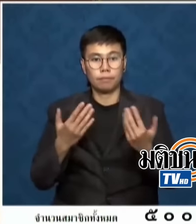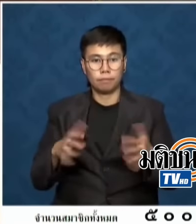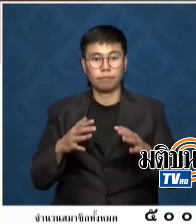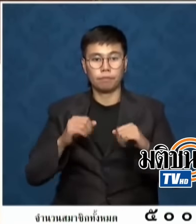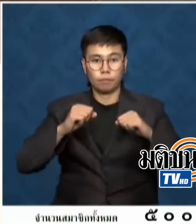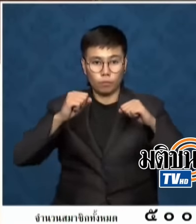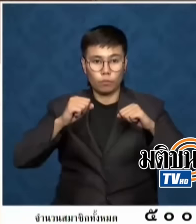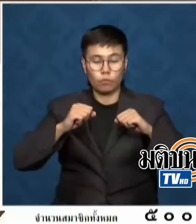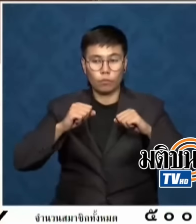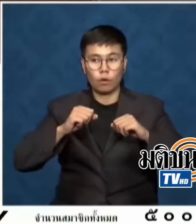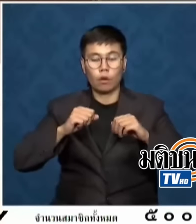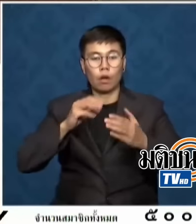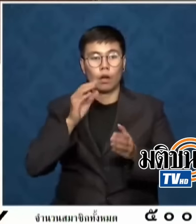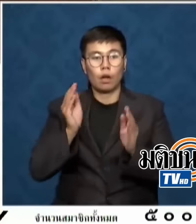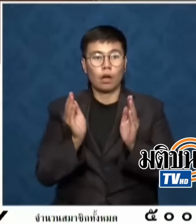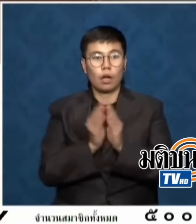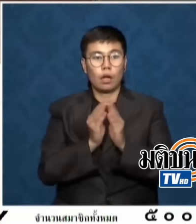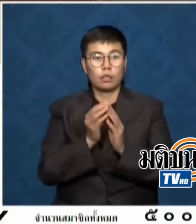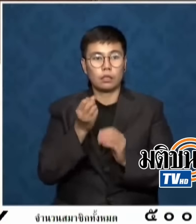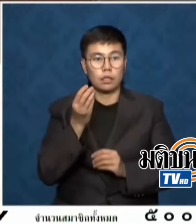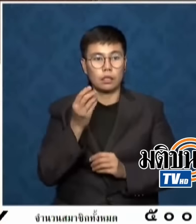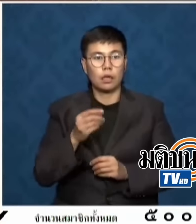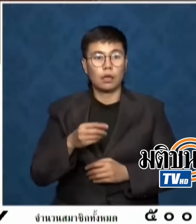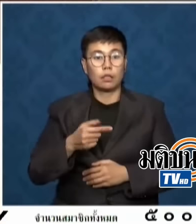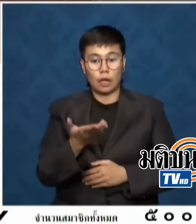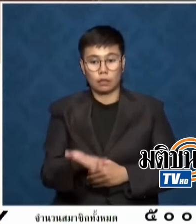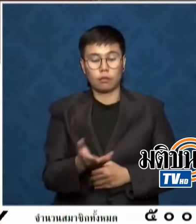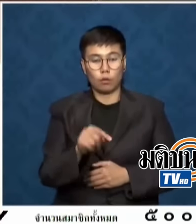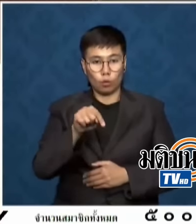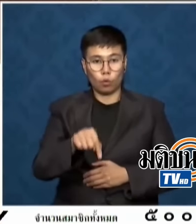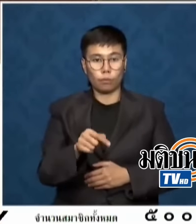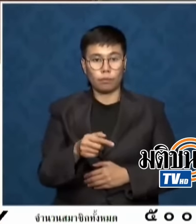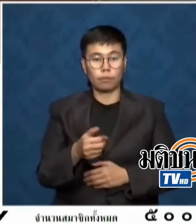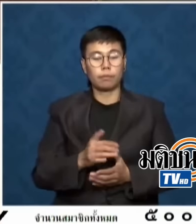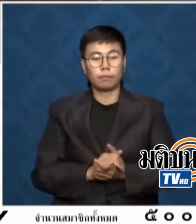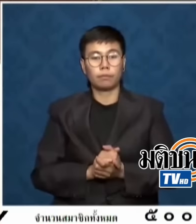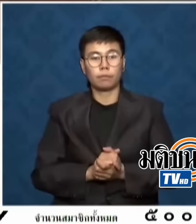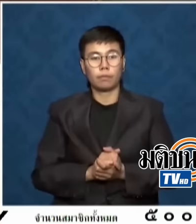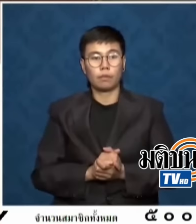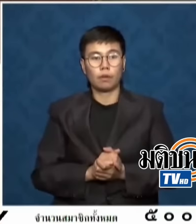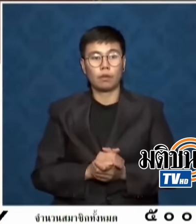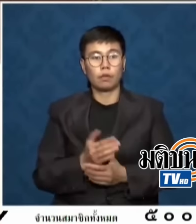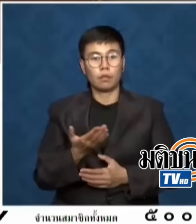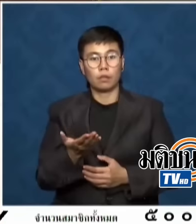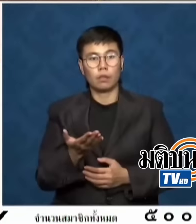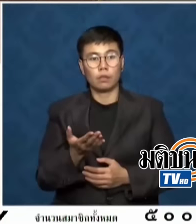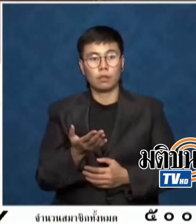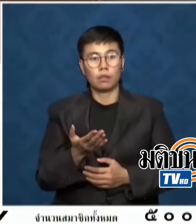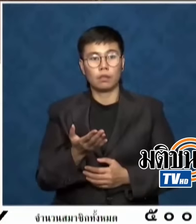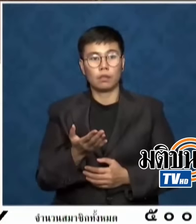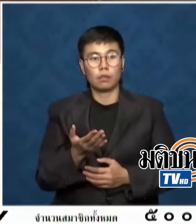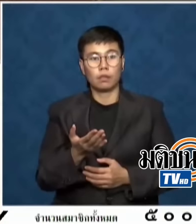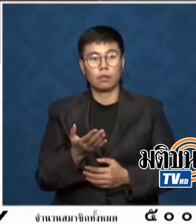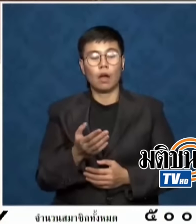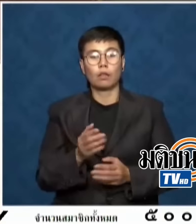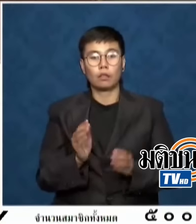นะครับท่านกดปุ่มแสดงตนแล้วนะครับเชิญท่านสมาชิกกด ออกเสียงลงคะแนนเลยครับ